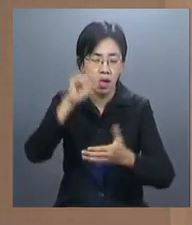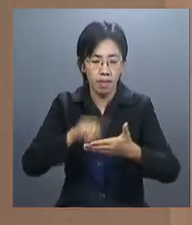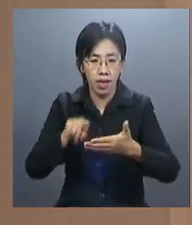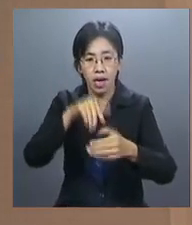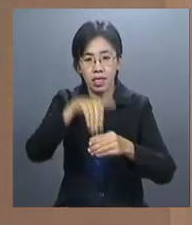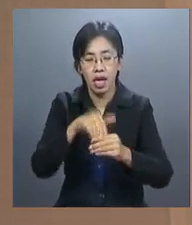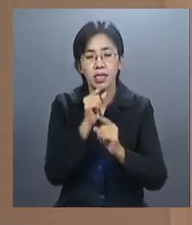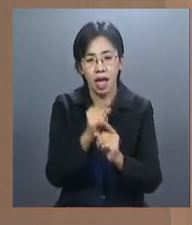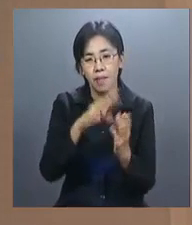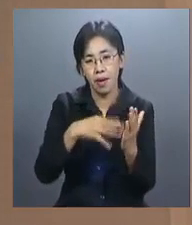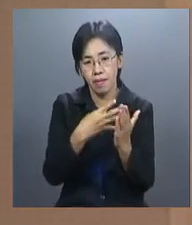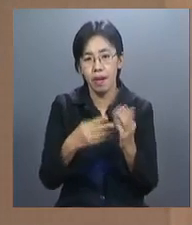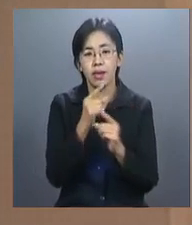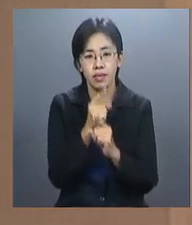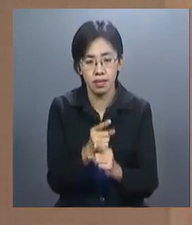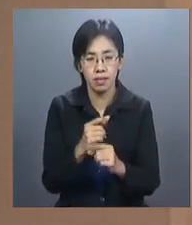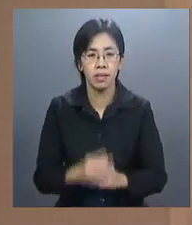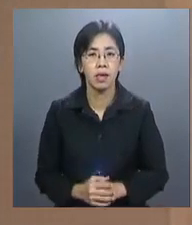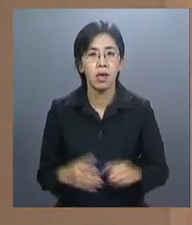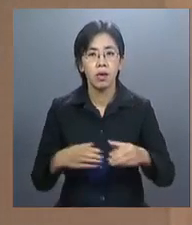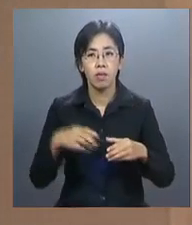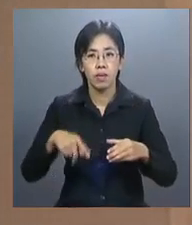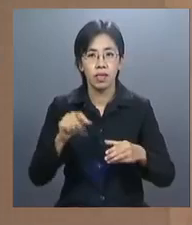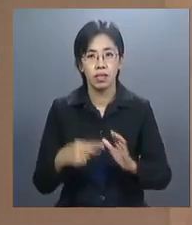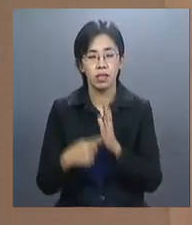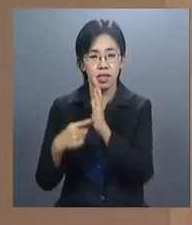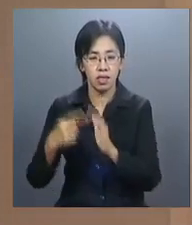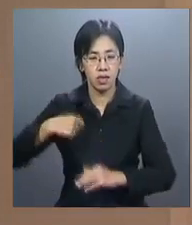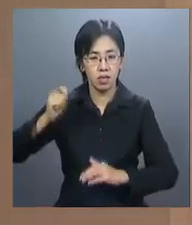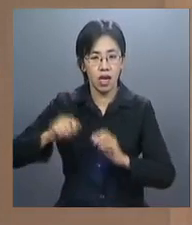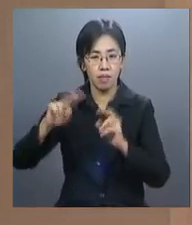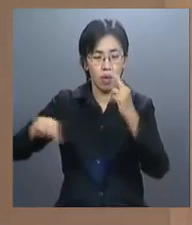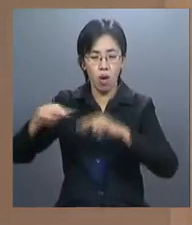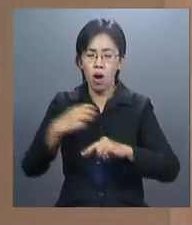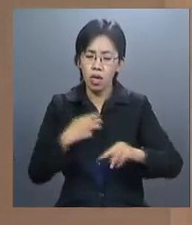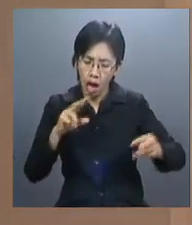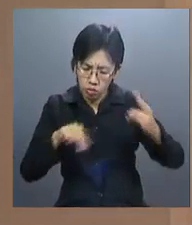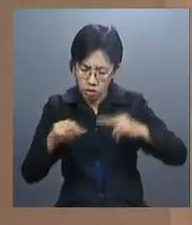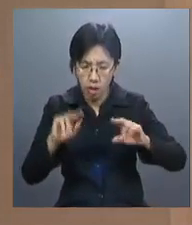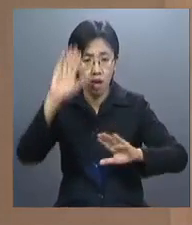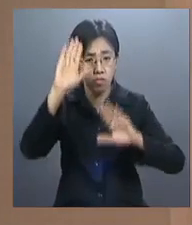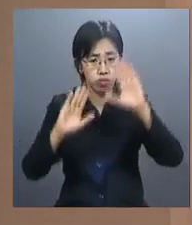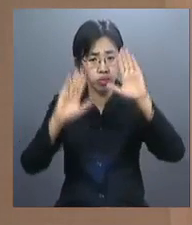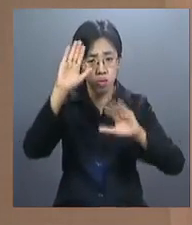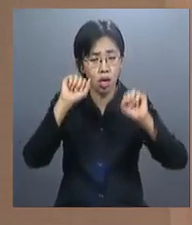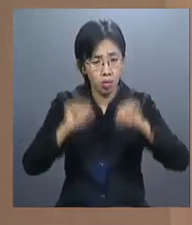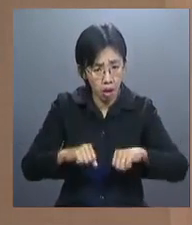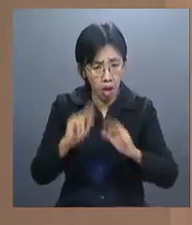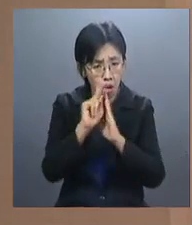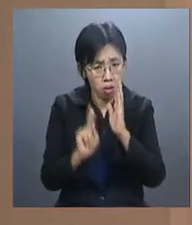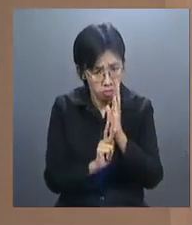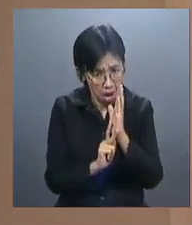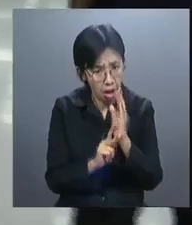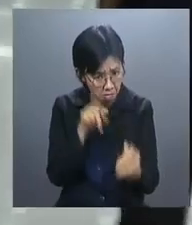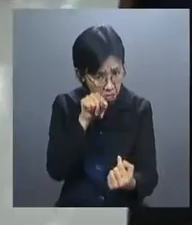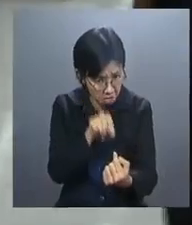ถแมพที่วางเอาไว้ขณะที่พรรคเพื่อไทยก็ยื่นเรื่องต่อศาลปกครองนะครับขอให้ตรวจสอบการออกเสียงประชามติชอบด้วยกฎหมายหรือไม่ครับ